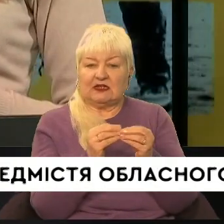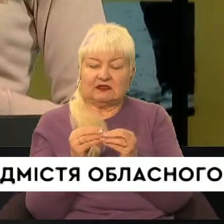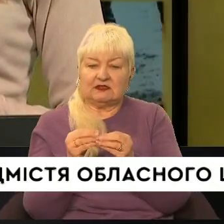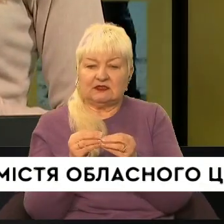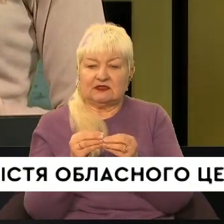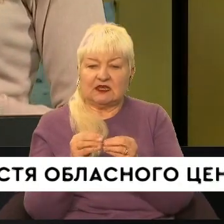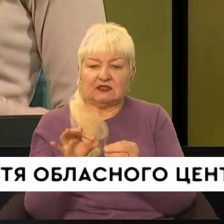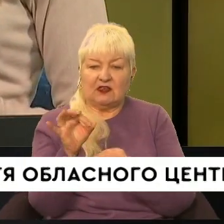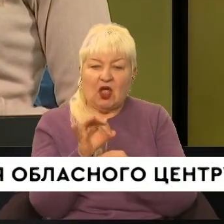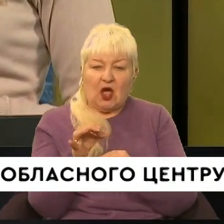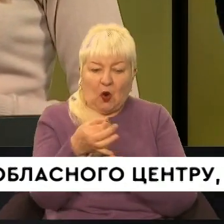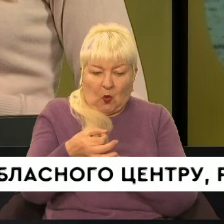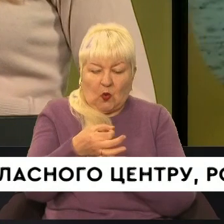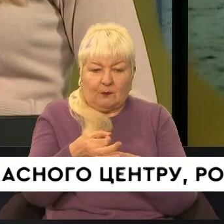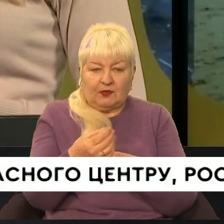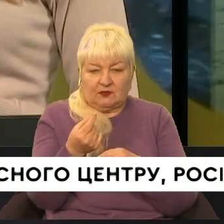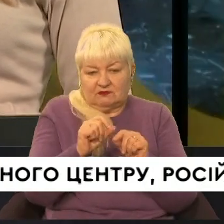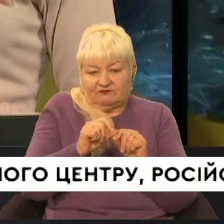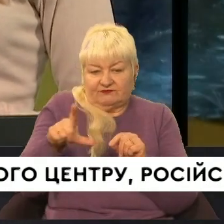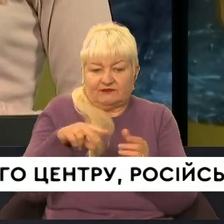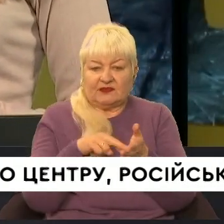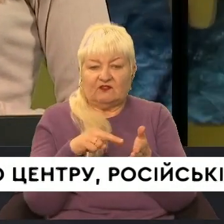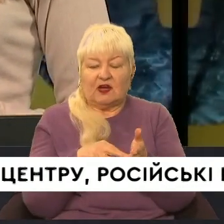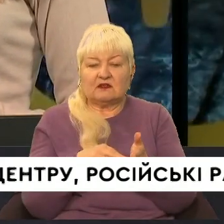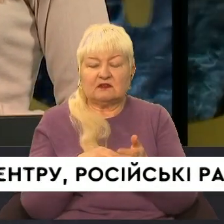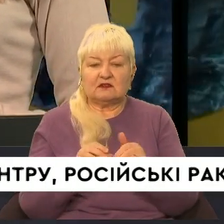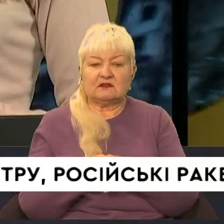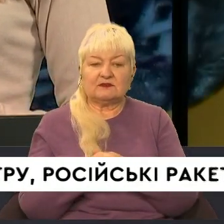але попіднімалась вартість пального.